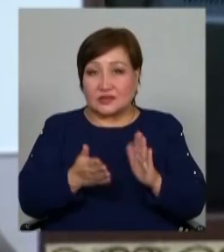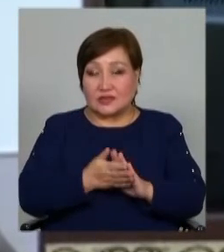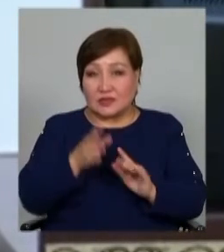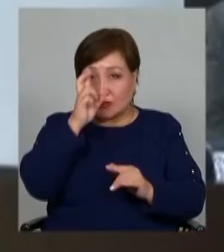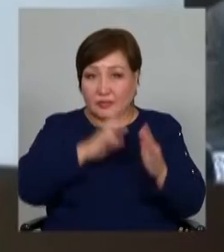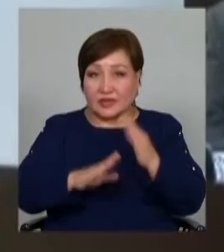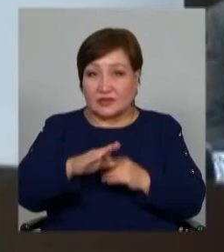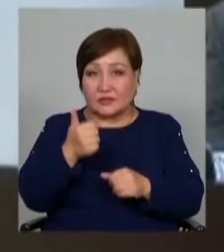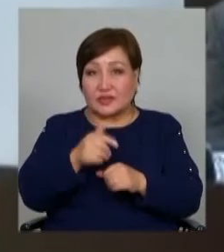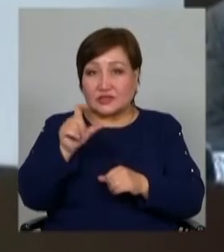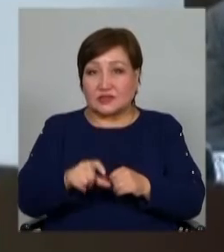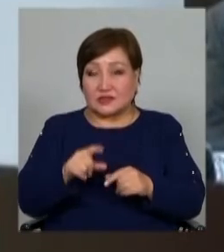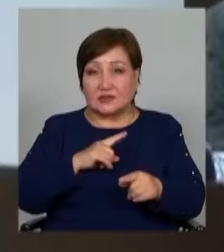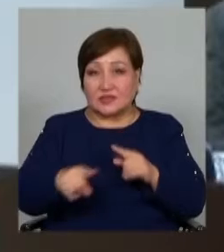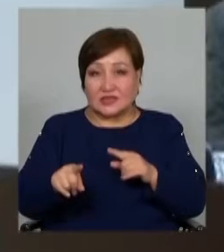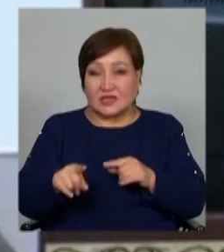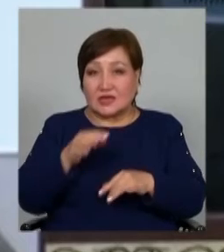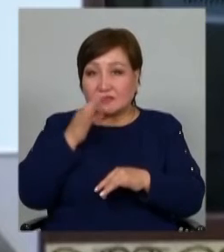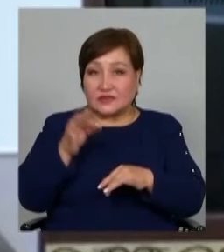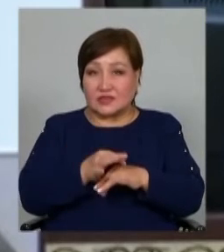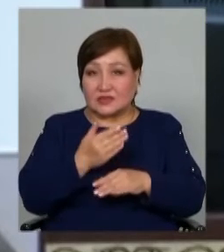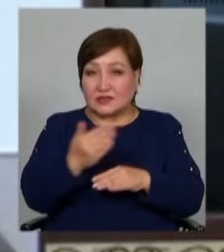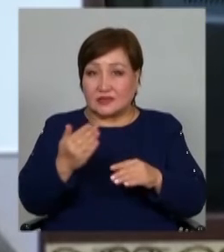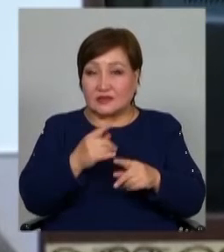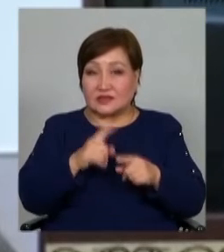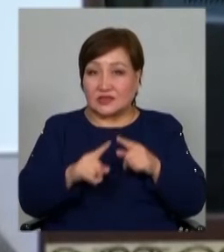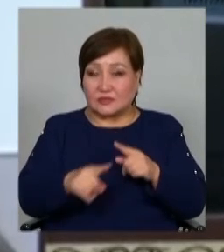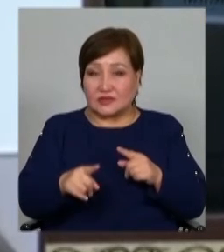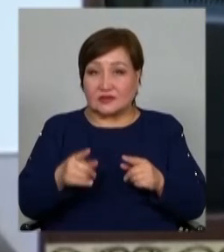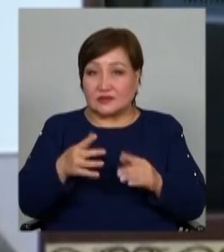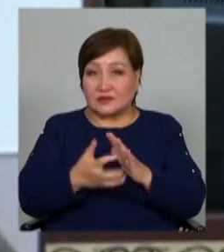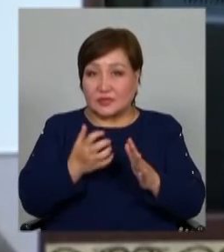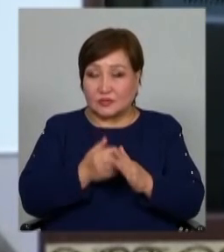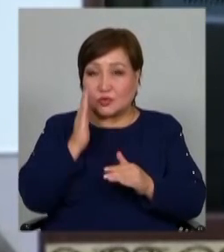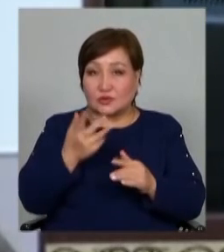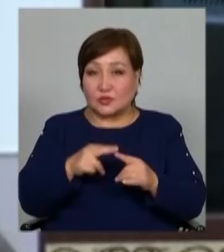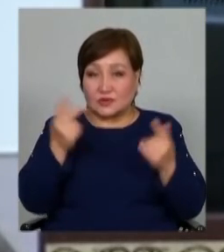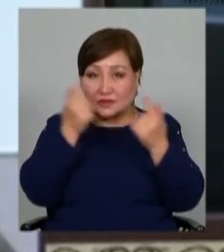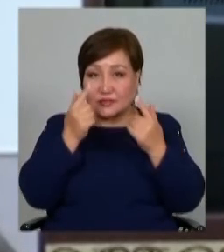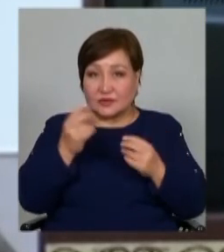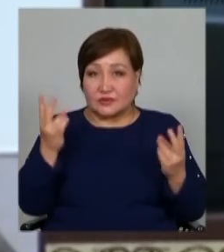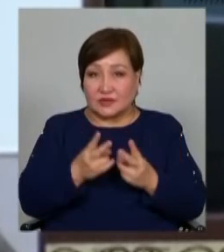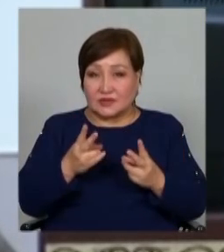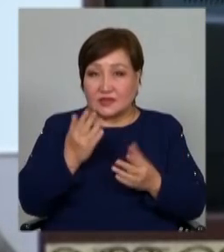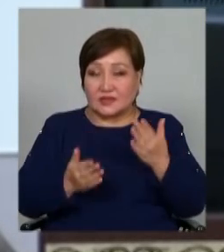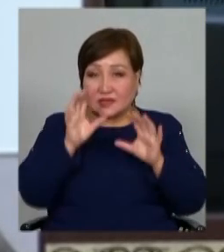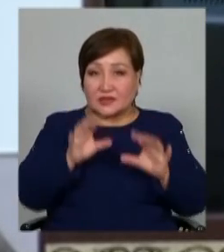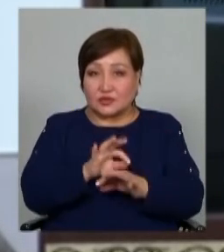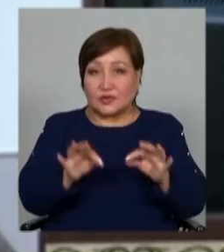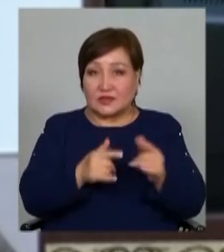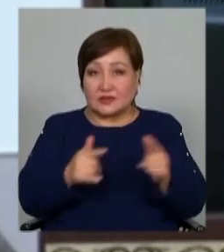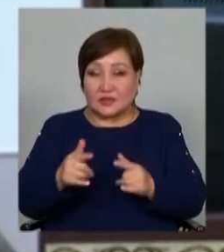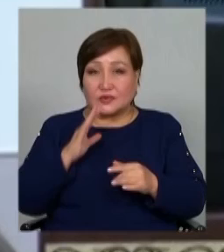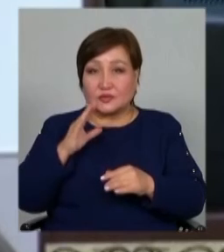тез реакция береді. Сіздерге жылдамдық жетіспейді. Болашақта осыны ескеруіңіз керек. Егер осы заң жобаларын дайындап үлгермесеңіздер, біздің комитет